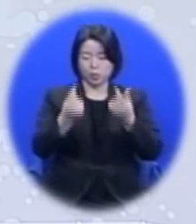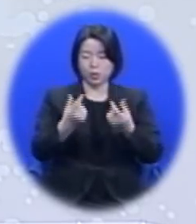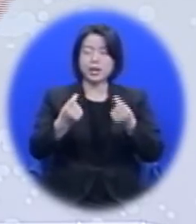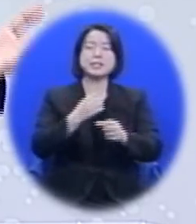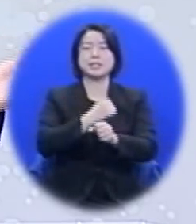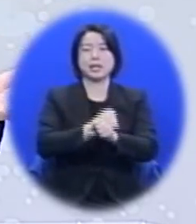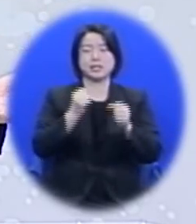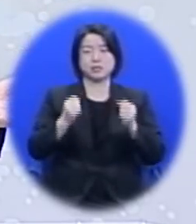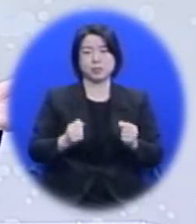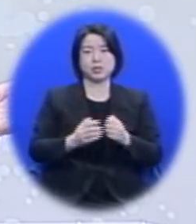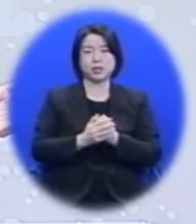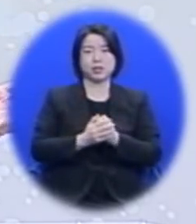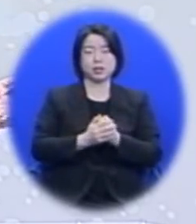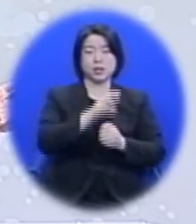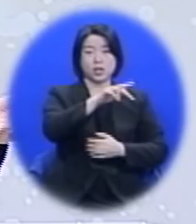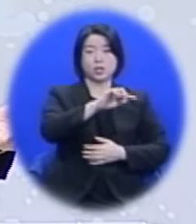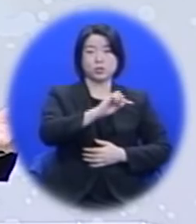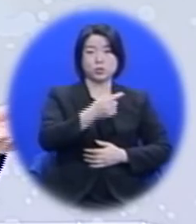존